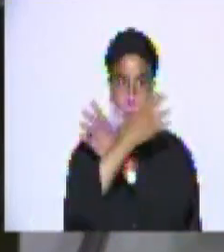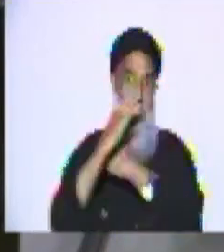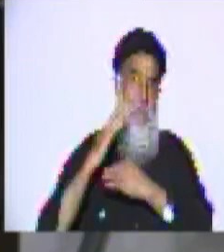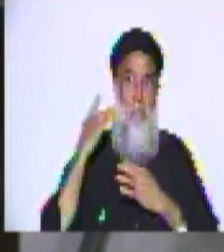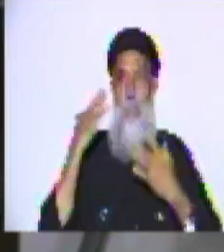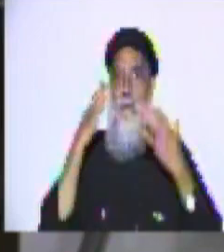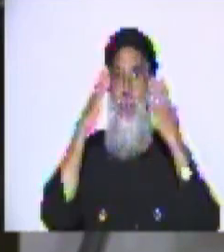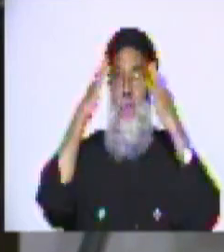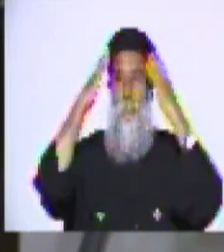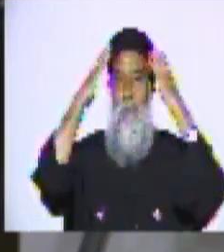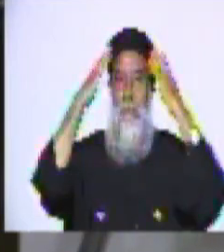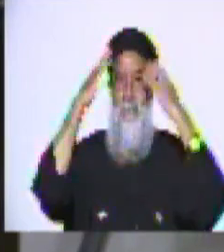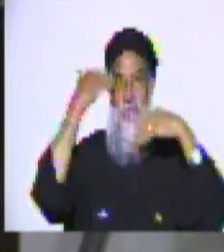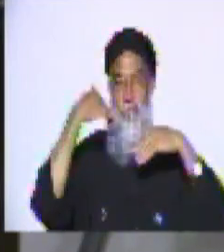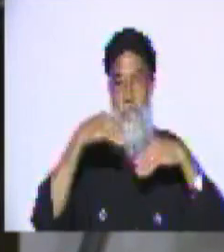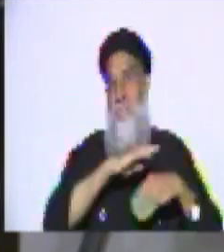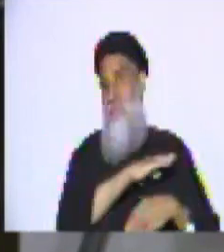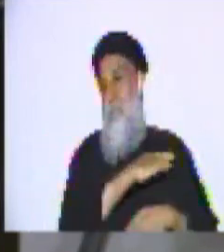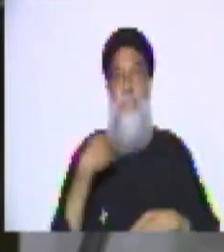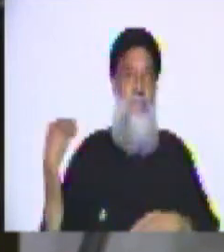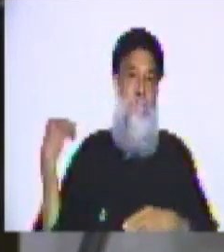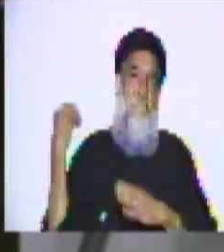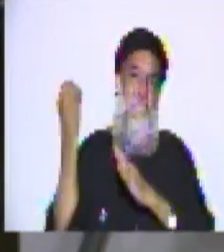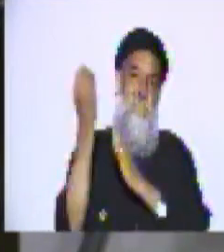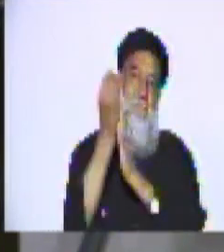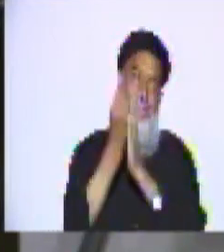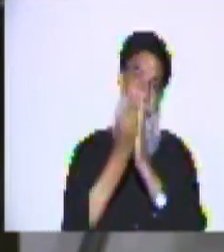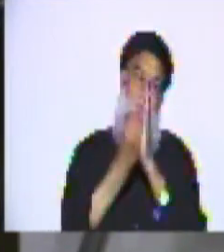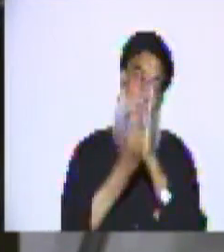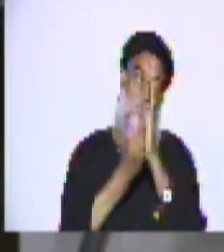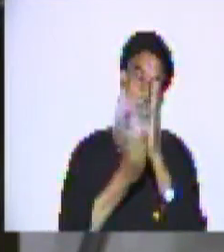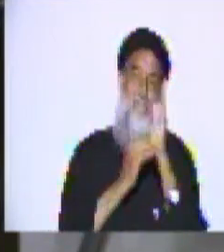عشان كده منع سفك الدم. يعني